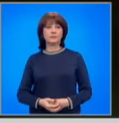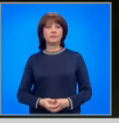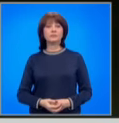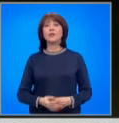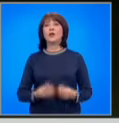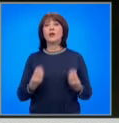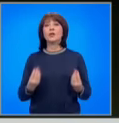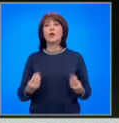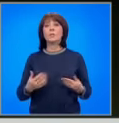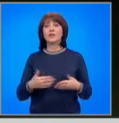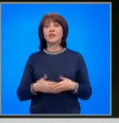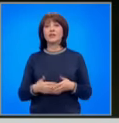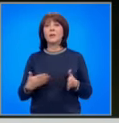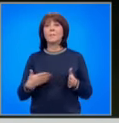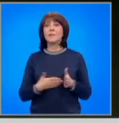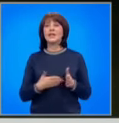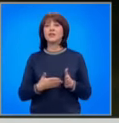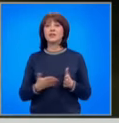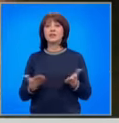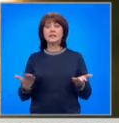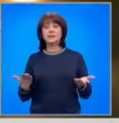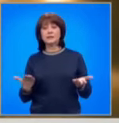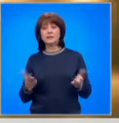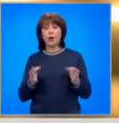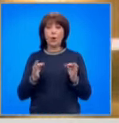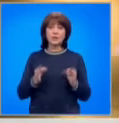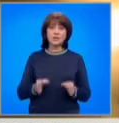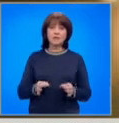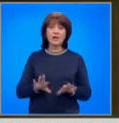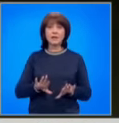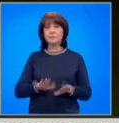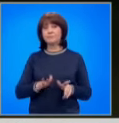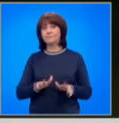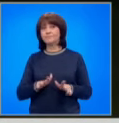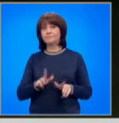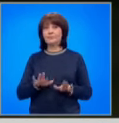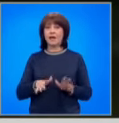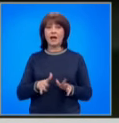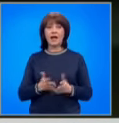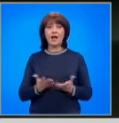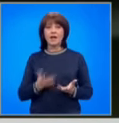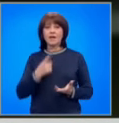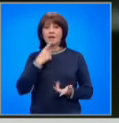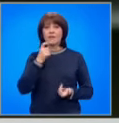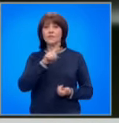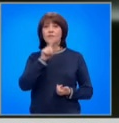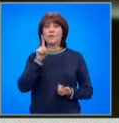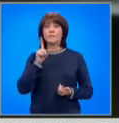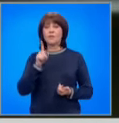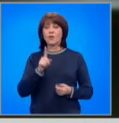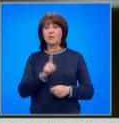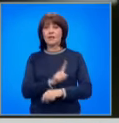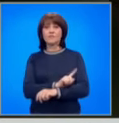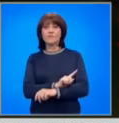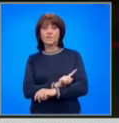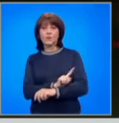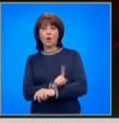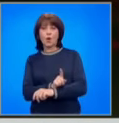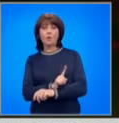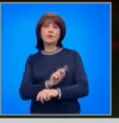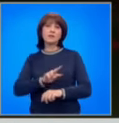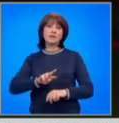Добър вечер. Причините за катастрофата се установяват, като по всяка вероятност става въпрос за превишена скорост или